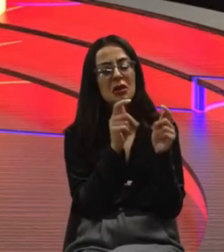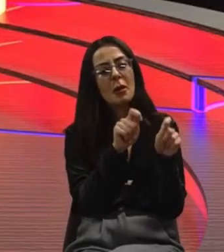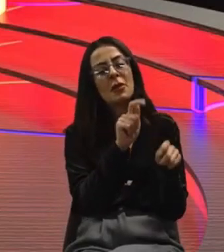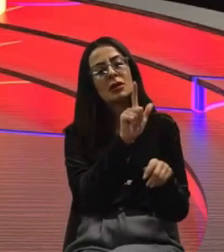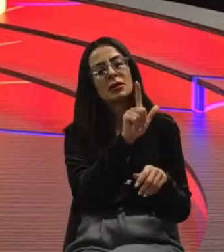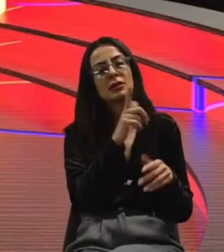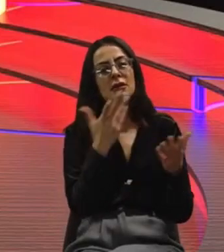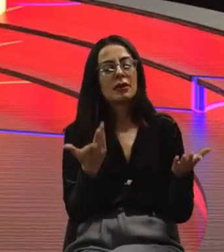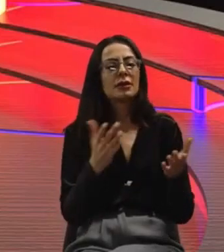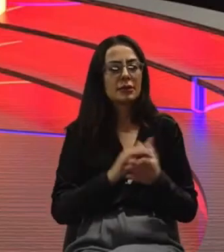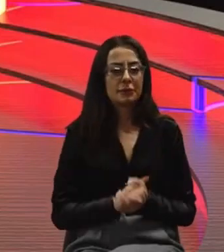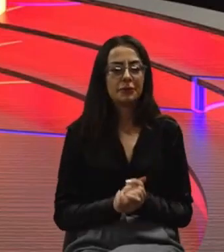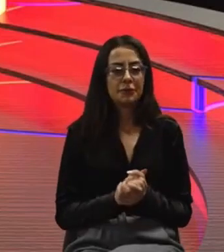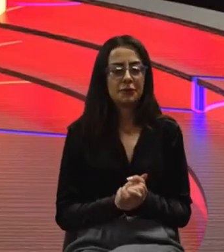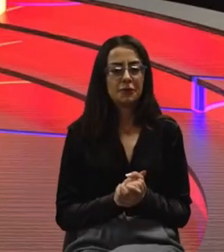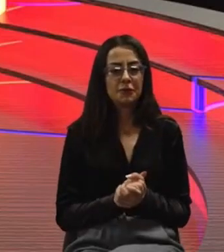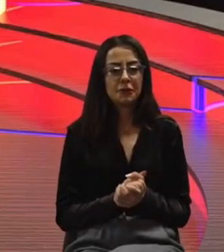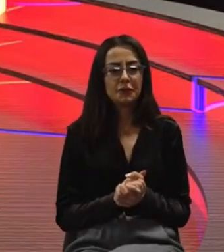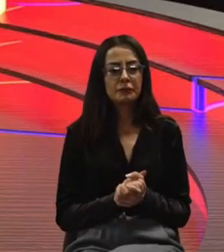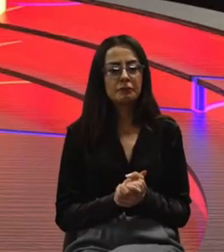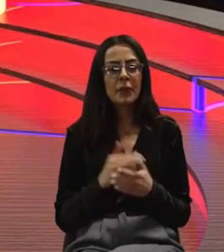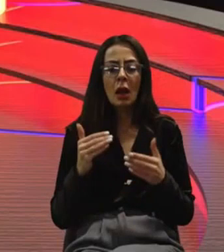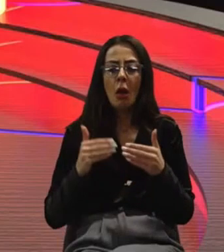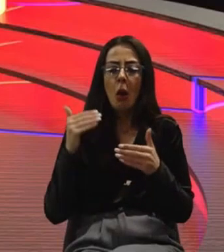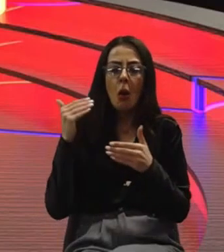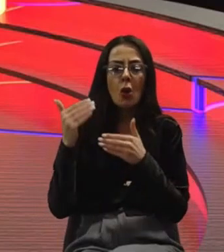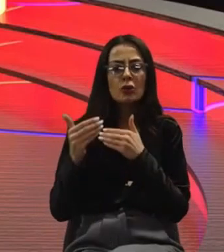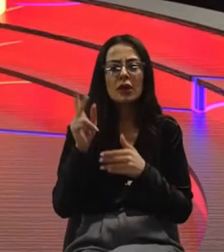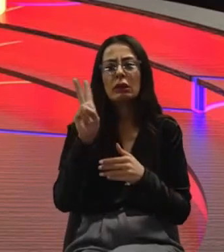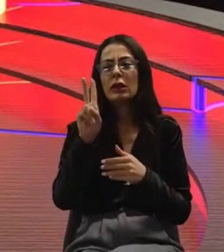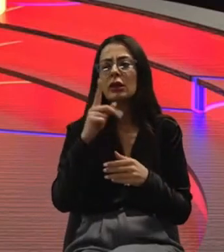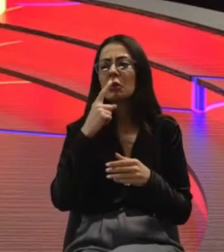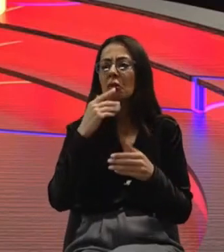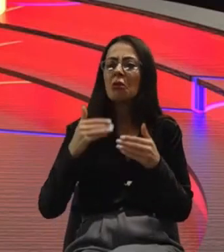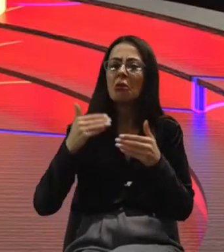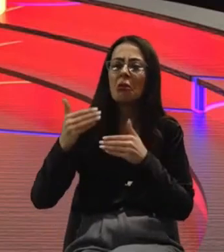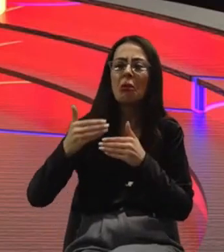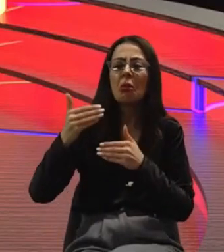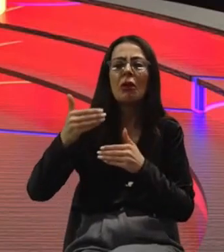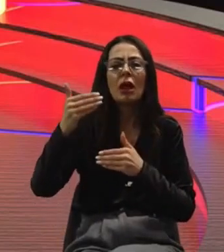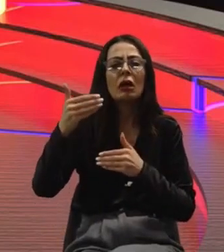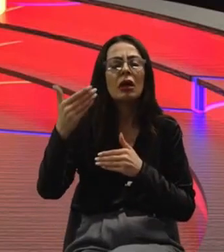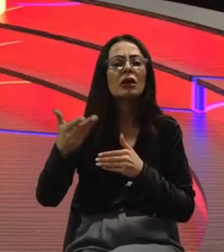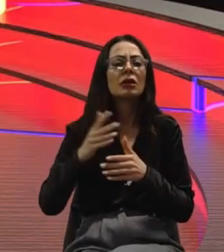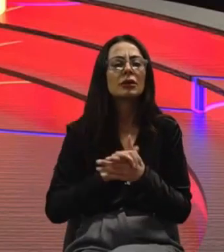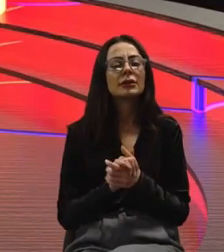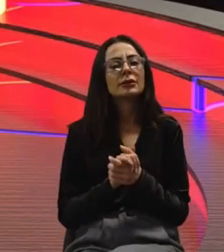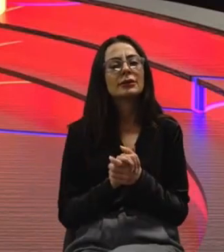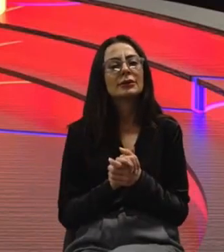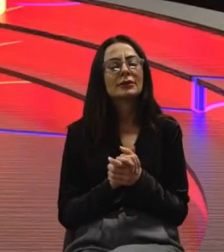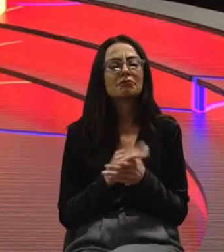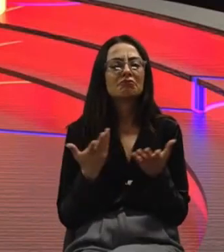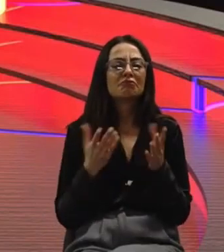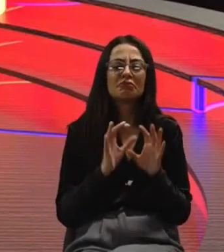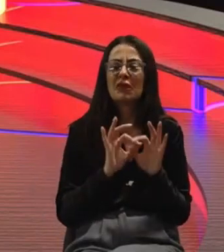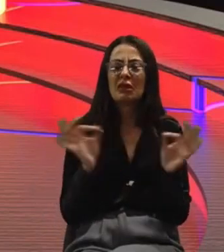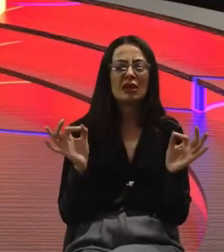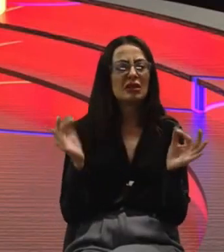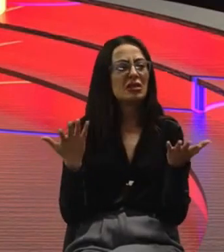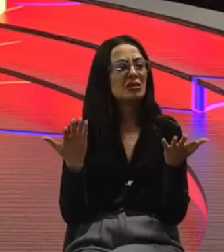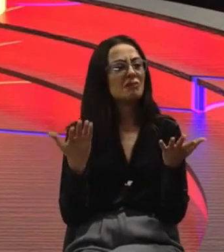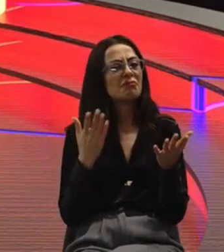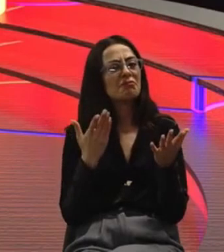sizin işiniz bizden daha zor Önümüzdeki 20 yılda sıradanlık herhalde hiç değerli